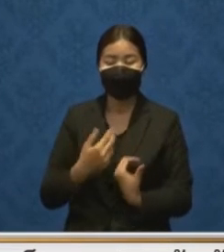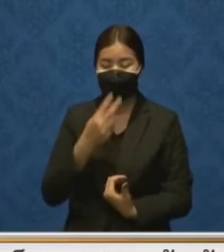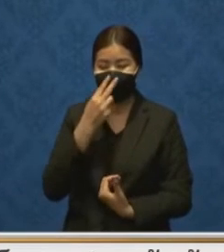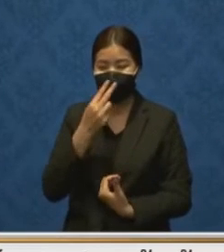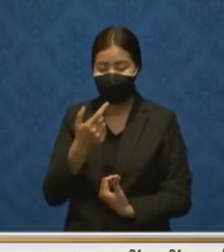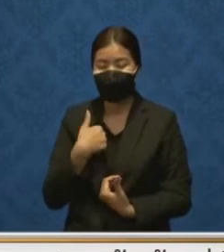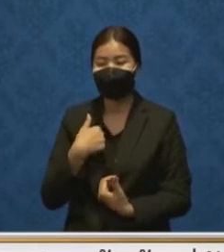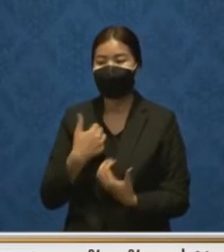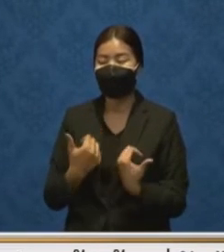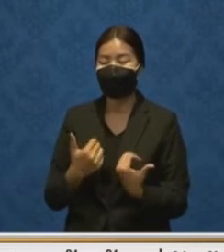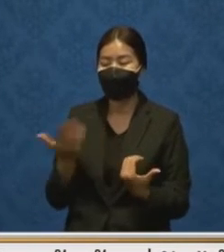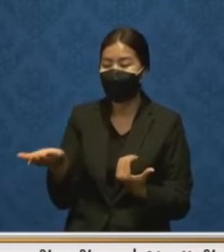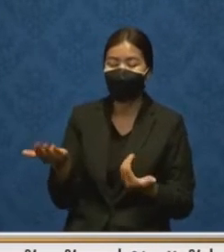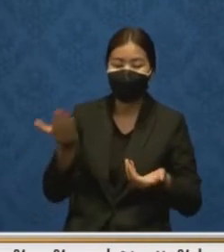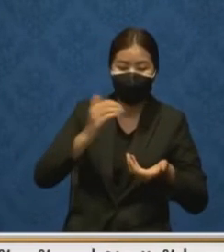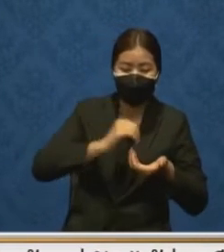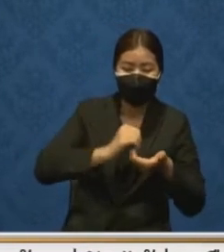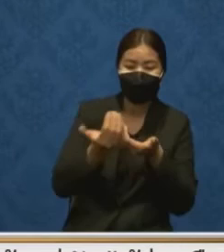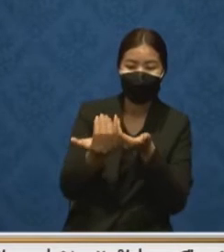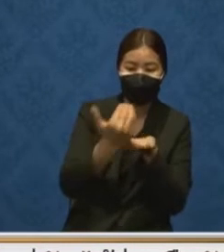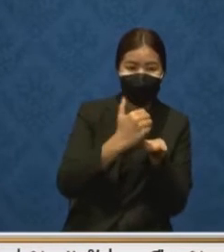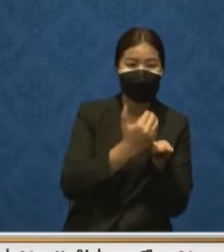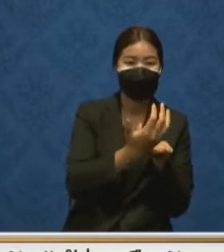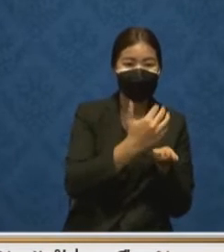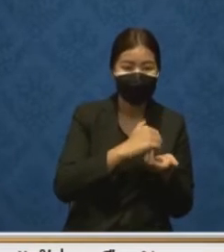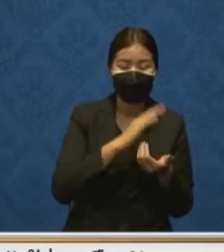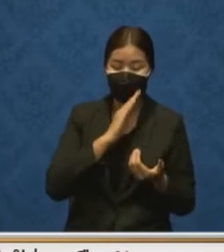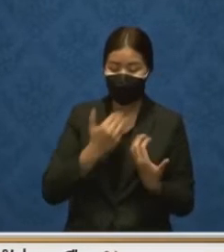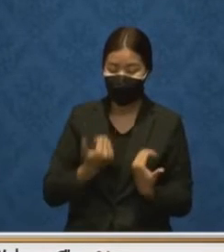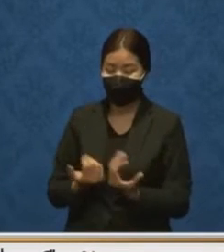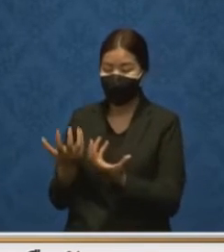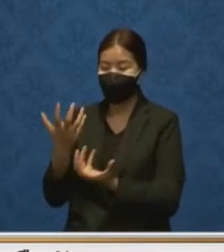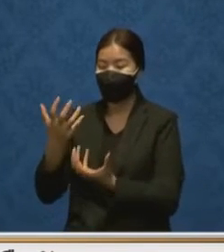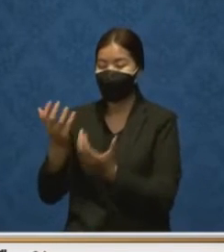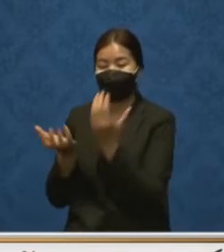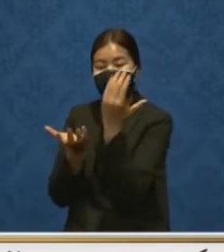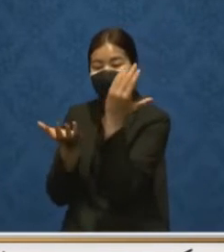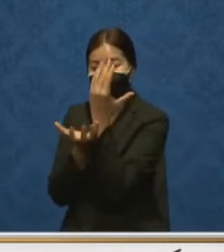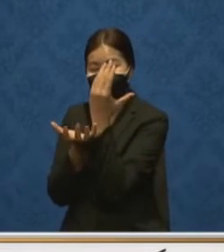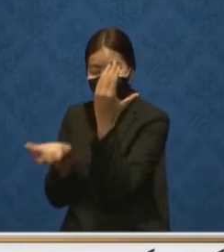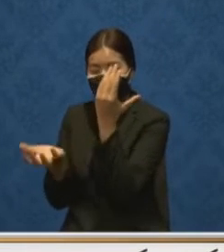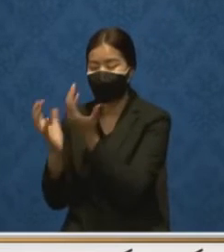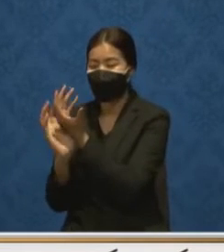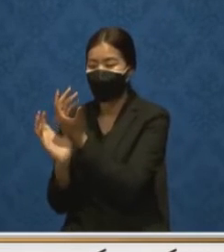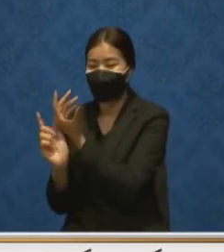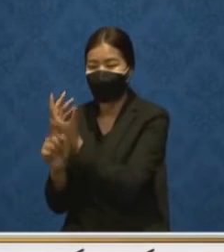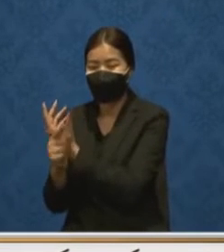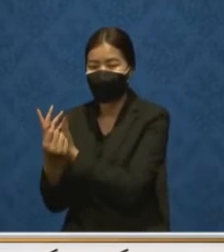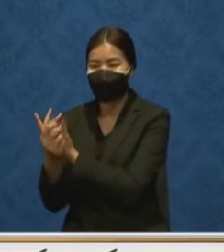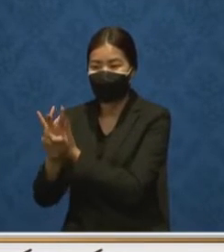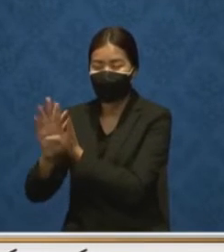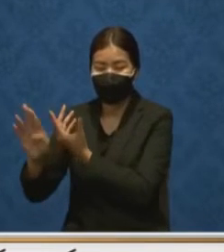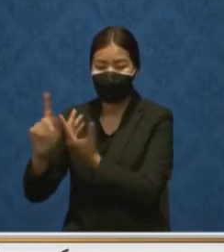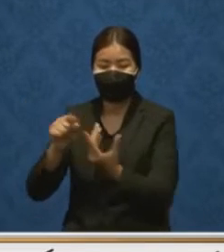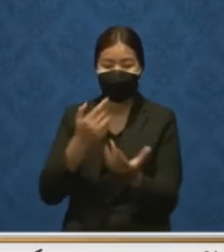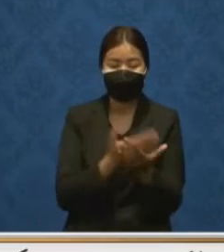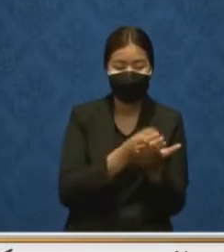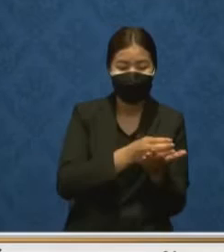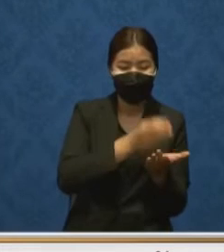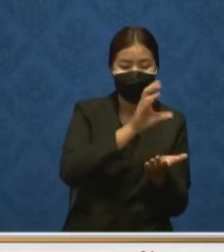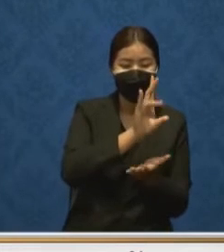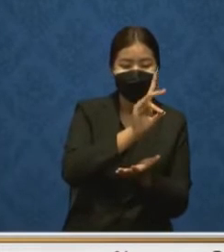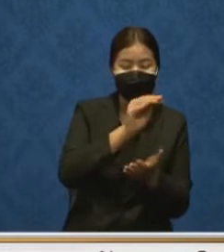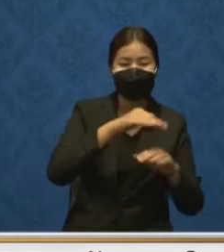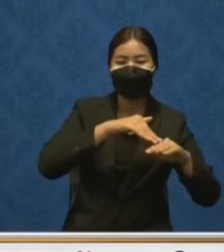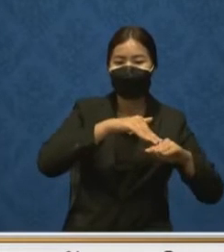กับกันราคาโครงสรางวนนี้ถาปนปามโล่ 12 ต้องไปขวด 1-70 กวาบาทครับแต่เราก็ขอค